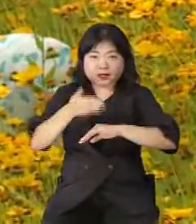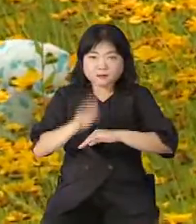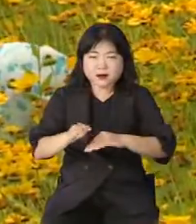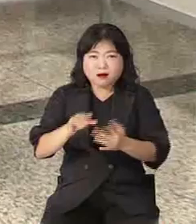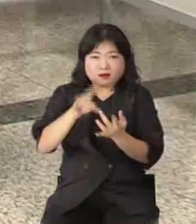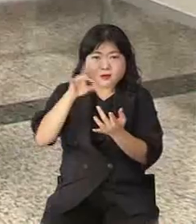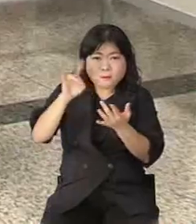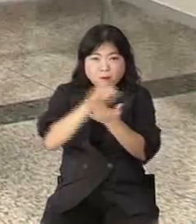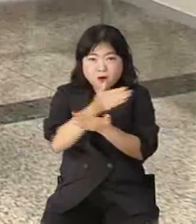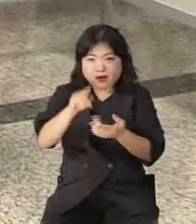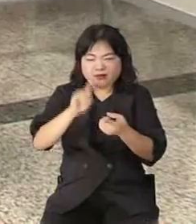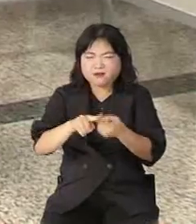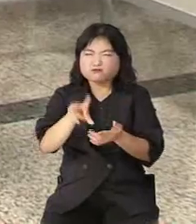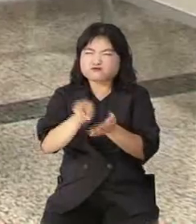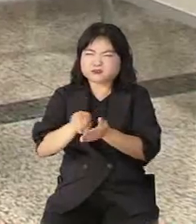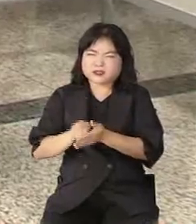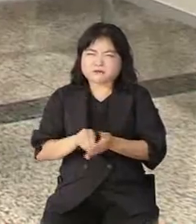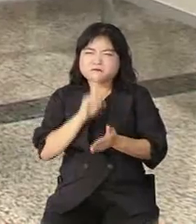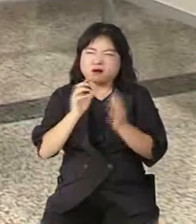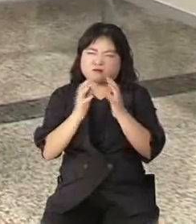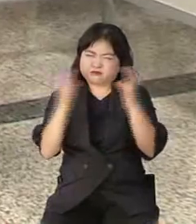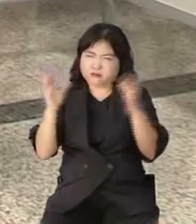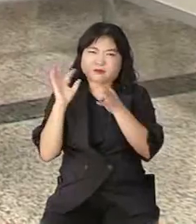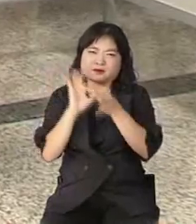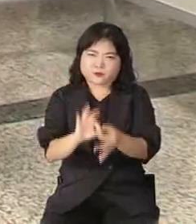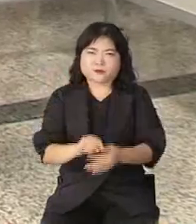둘러싼 논란은 계속될 전망입니다 tbc 감 줍니다